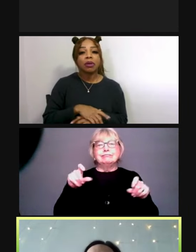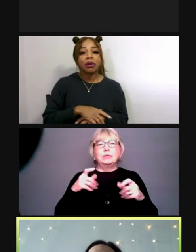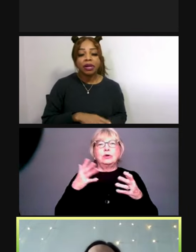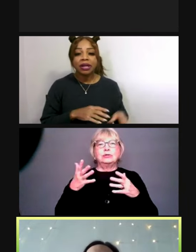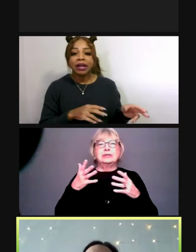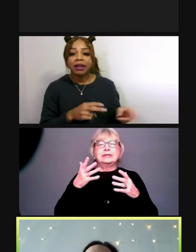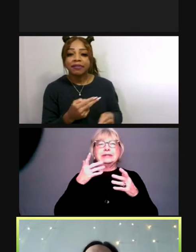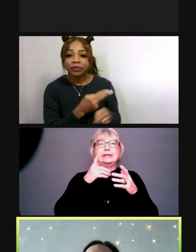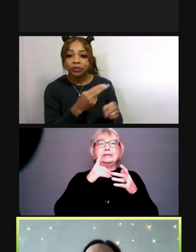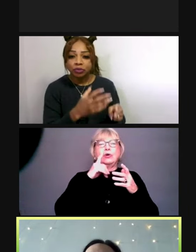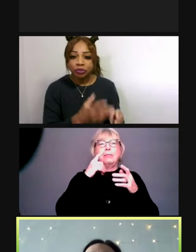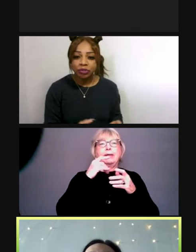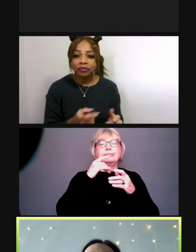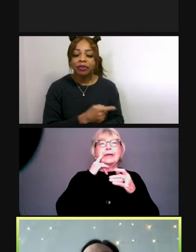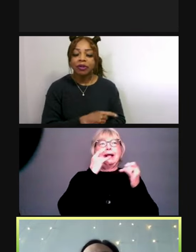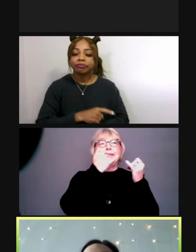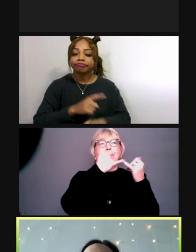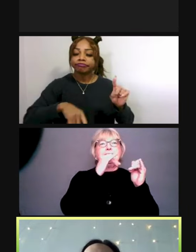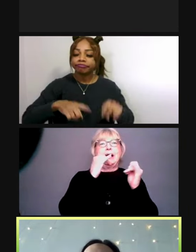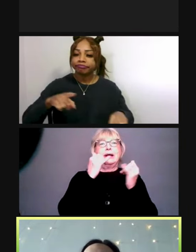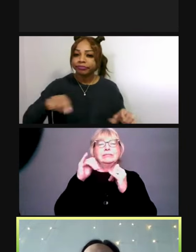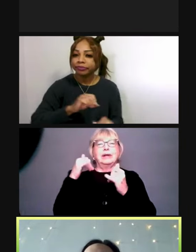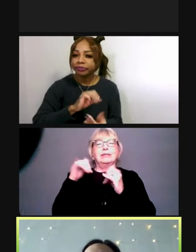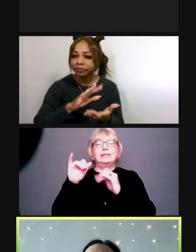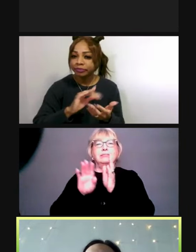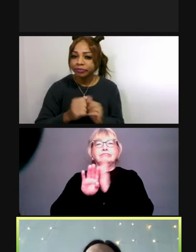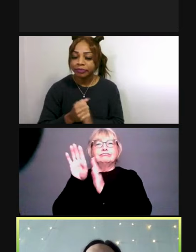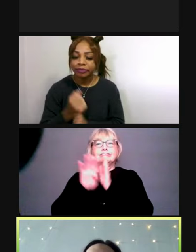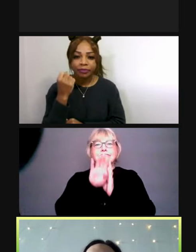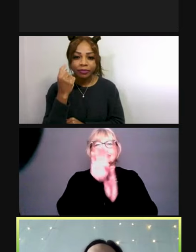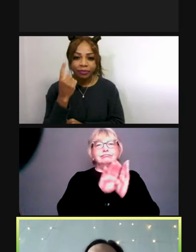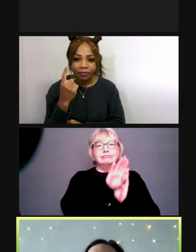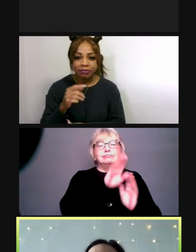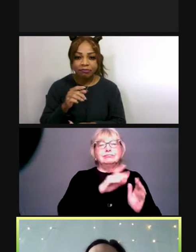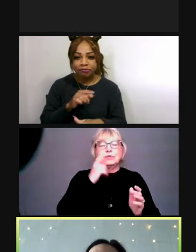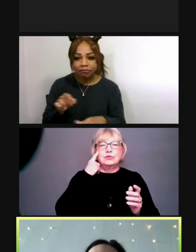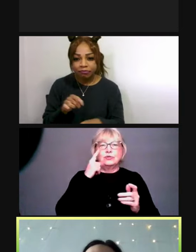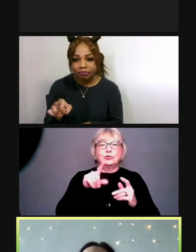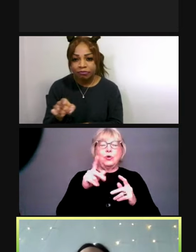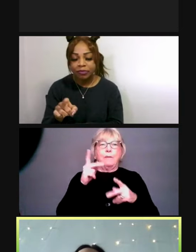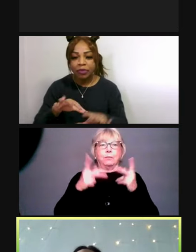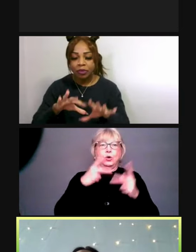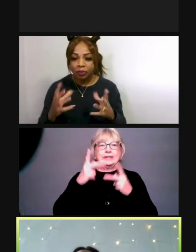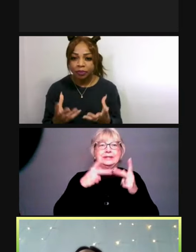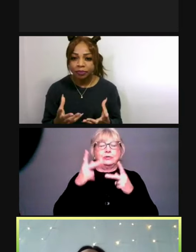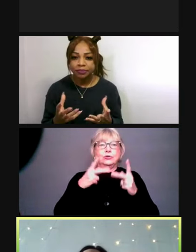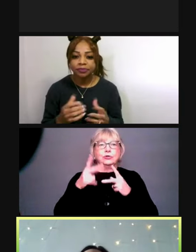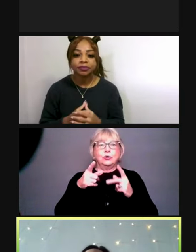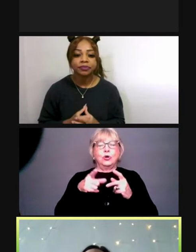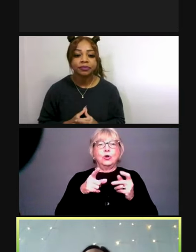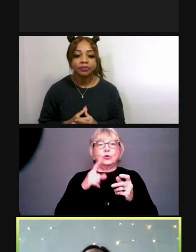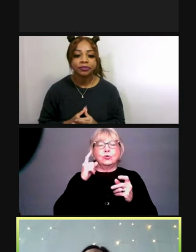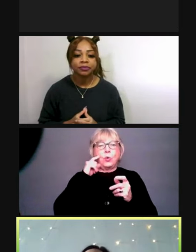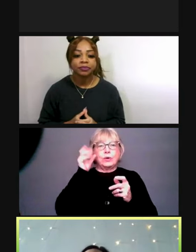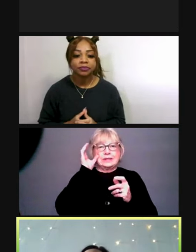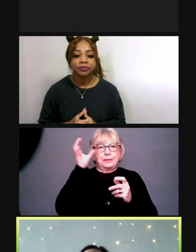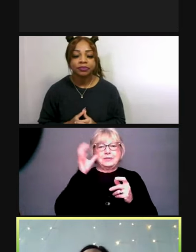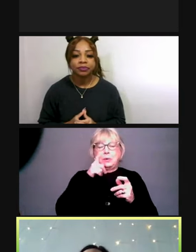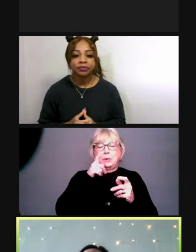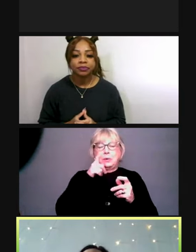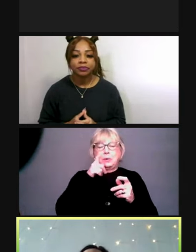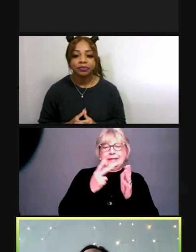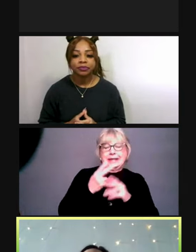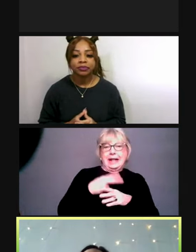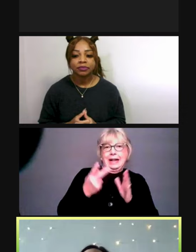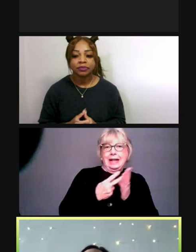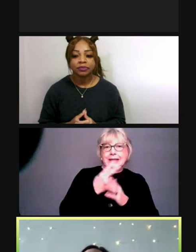interdépendantes et évolutives. Ils sont façonnés par un processus de co-conception par les utilisateurs de